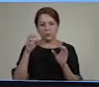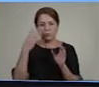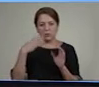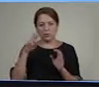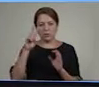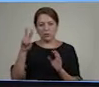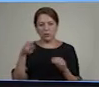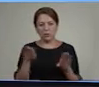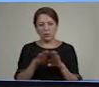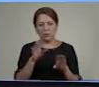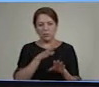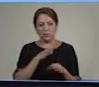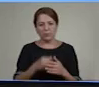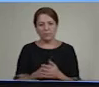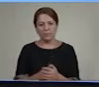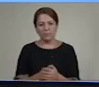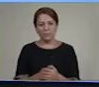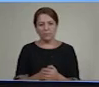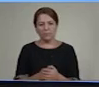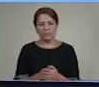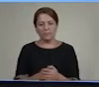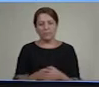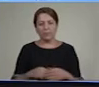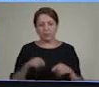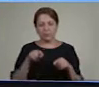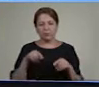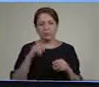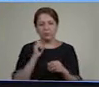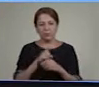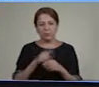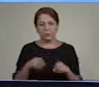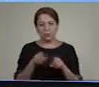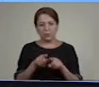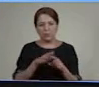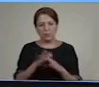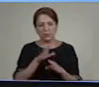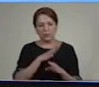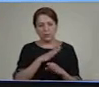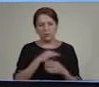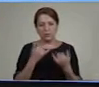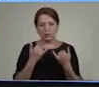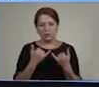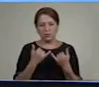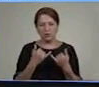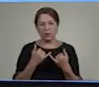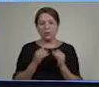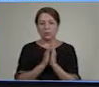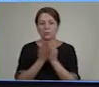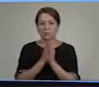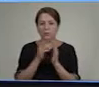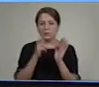7842 ga teng ekan. Mana bu topshiriqni ham bajarib oldik. Endi esa